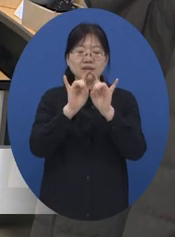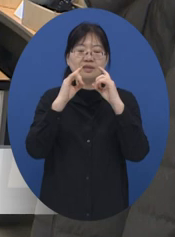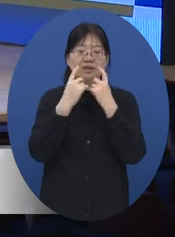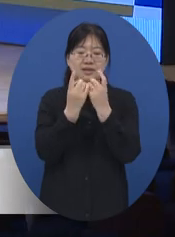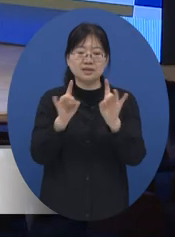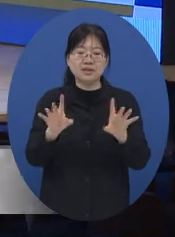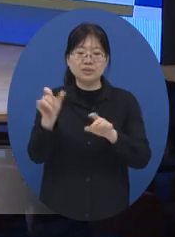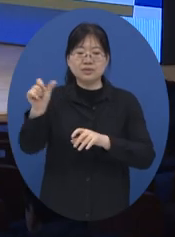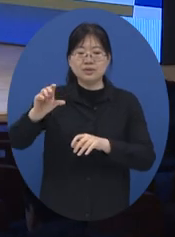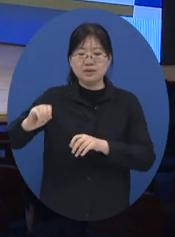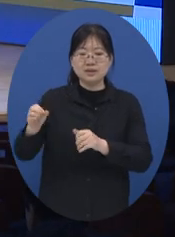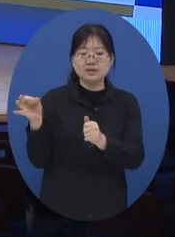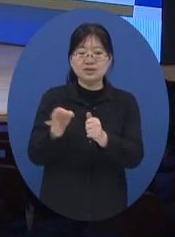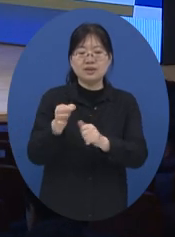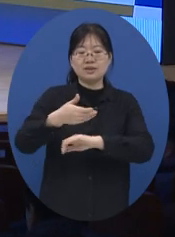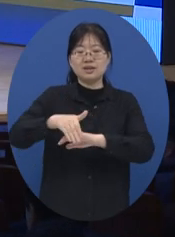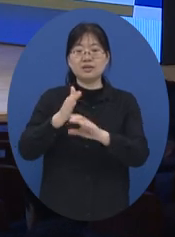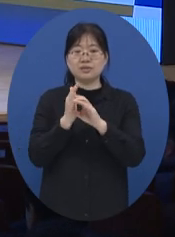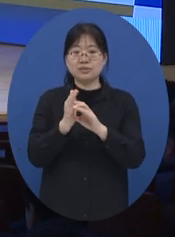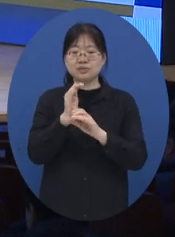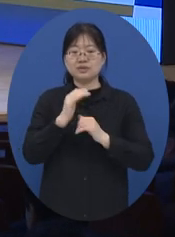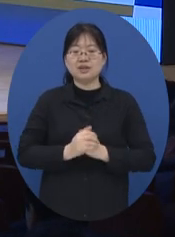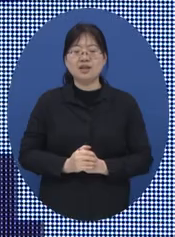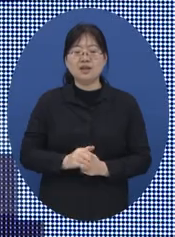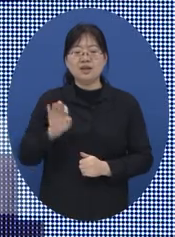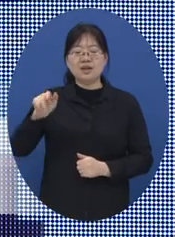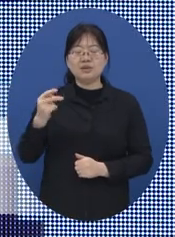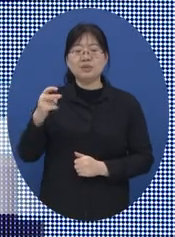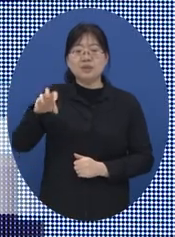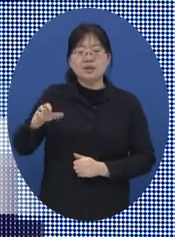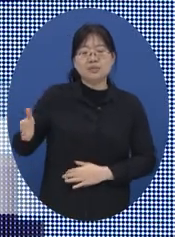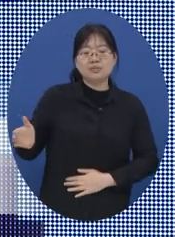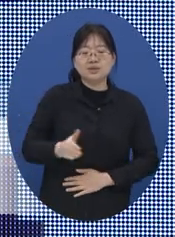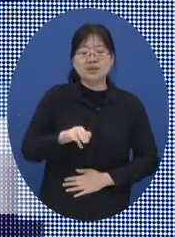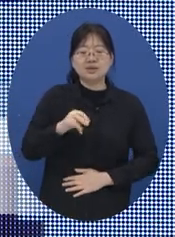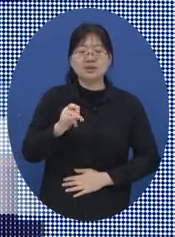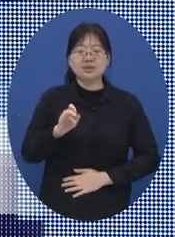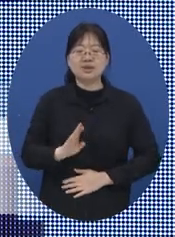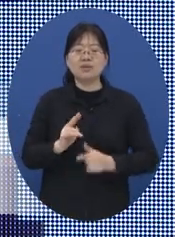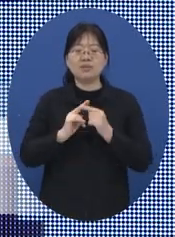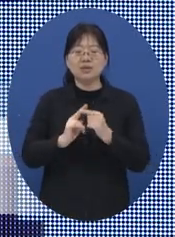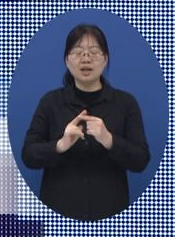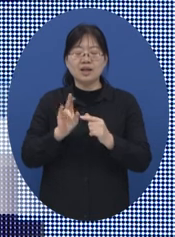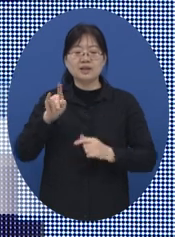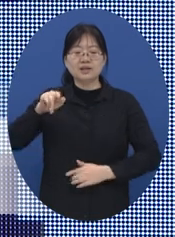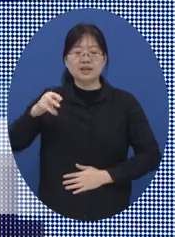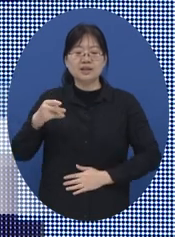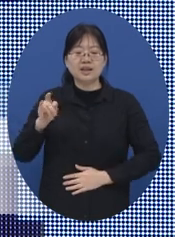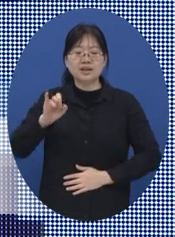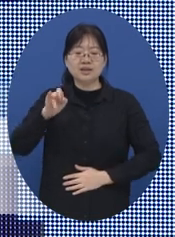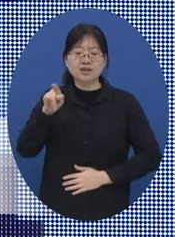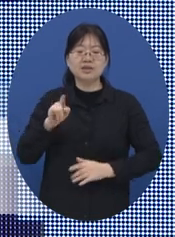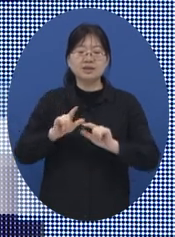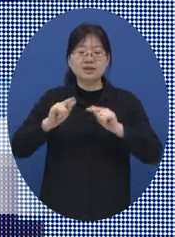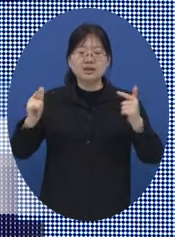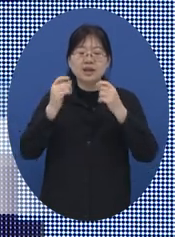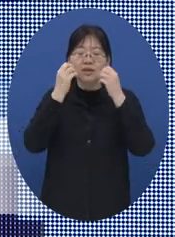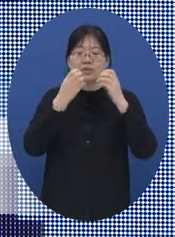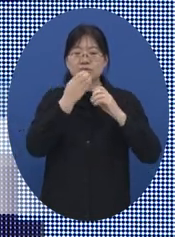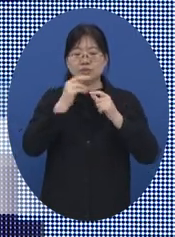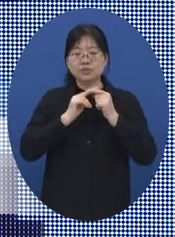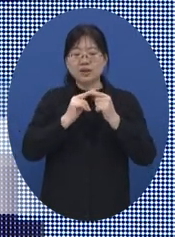만원 씩 총 10억 원을 지원할 계획입니다 판교에서 스타트 뜰과 우리 엑셀러레이터 들이